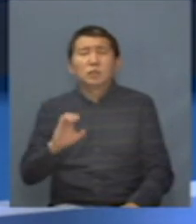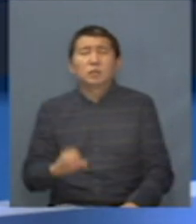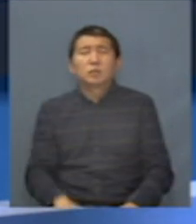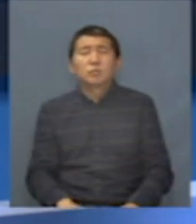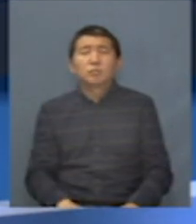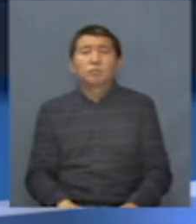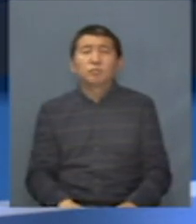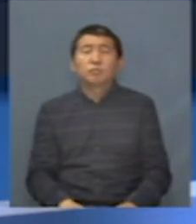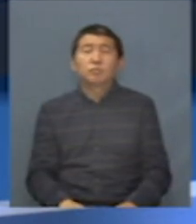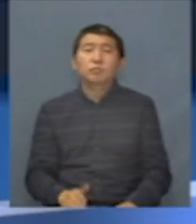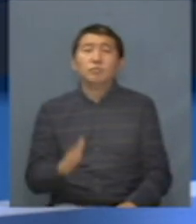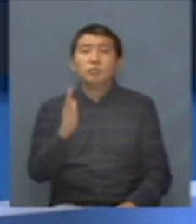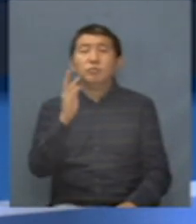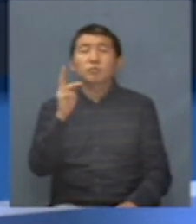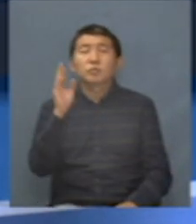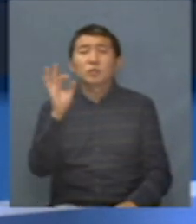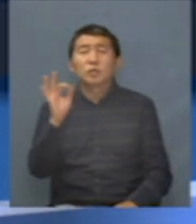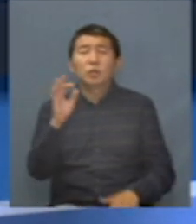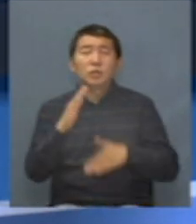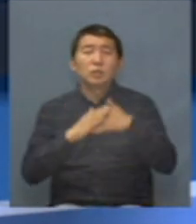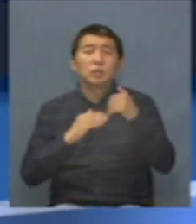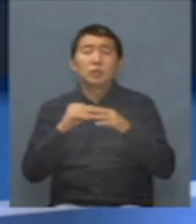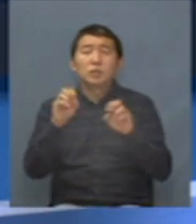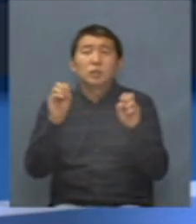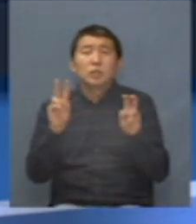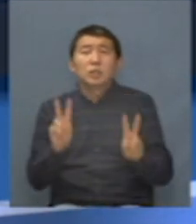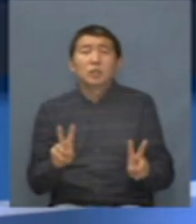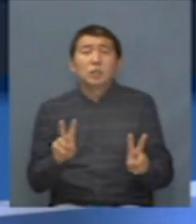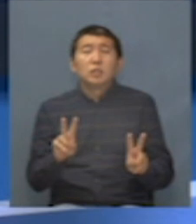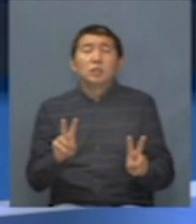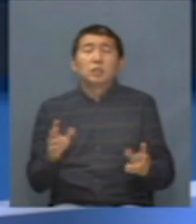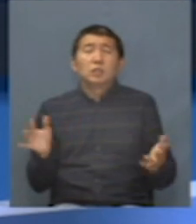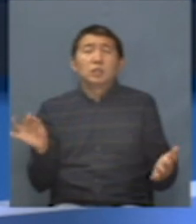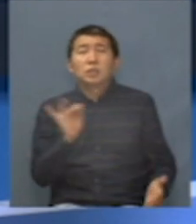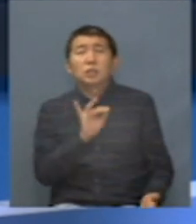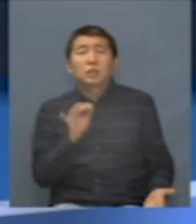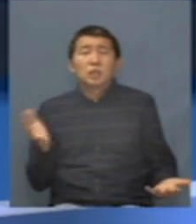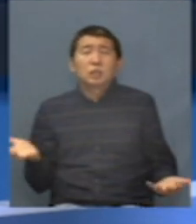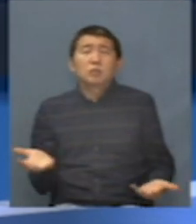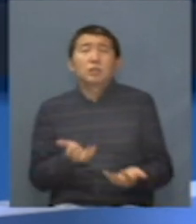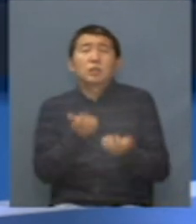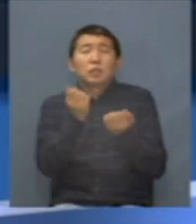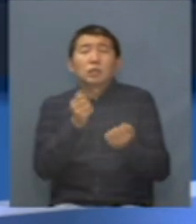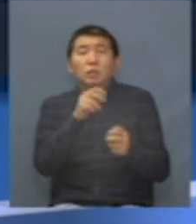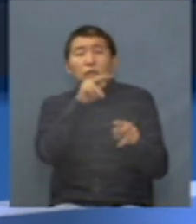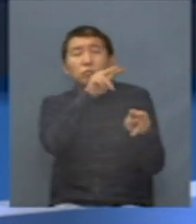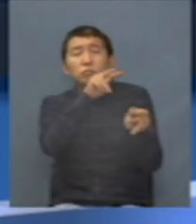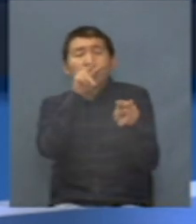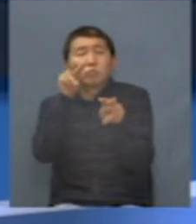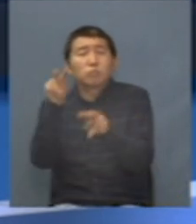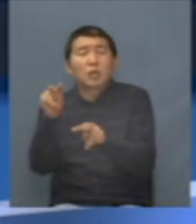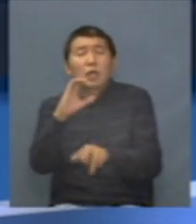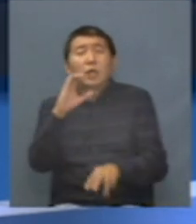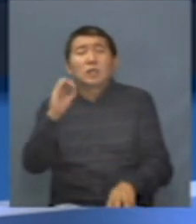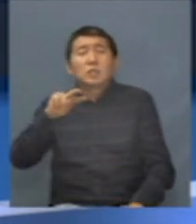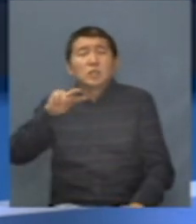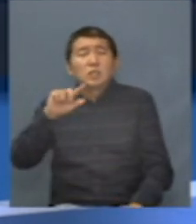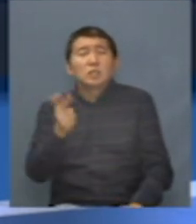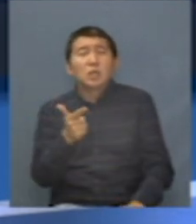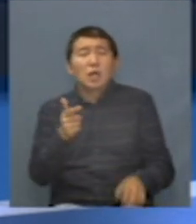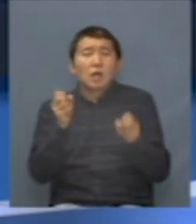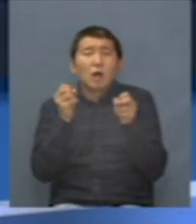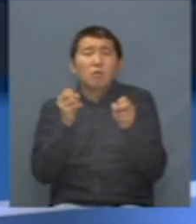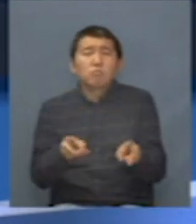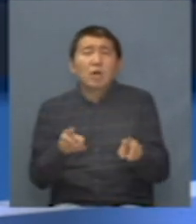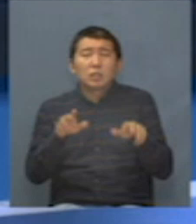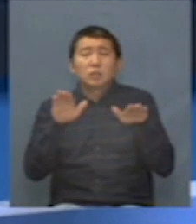В Восточно-Казахстанской области специалистами Кассели защиты и спасателями ДЧС ведется мониторинг за селеопасными участками.